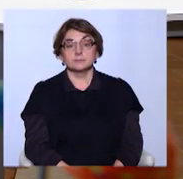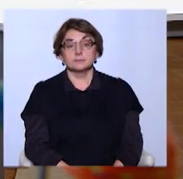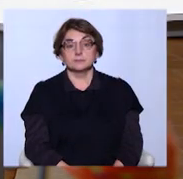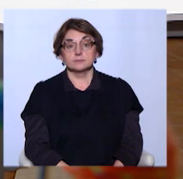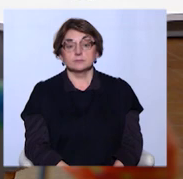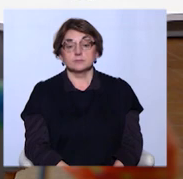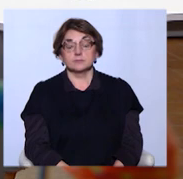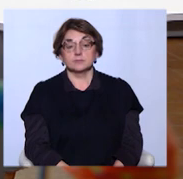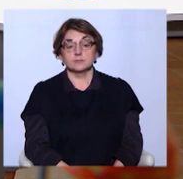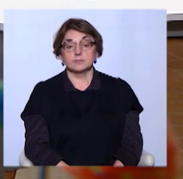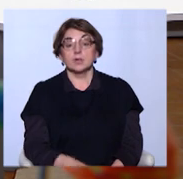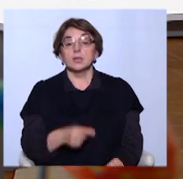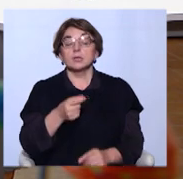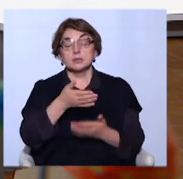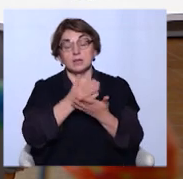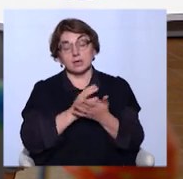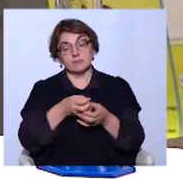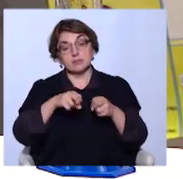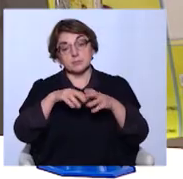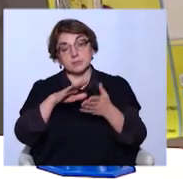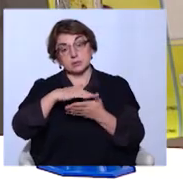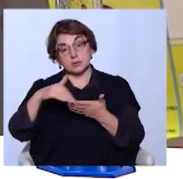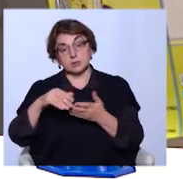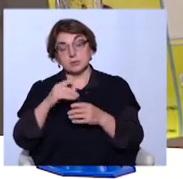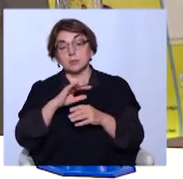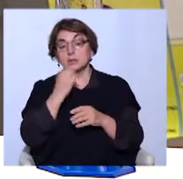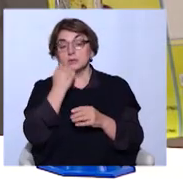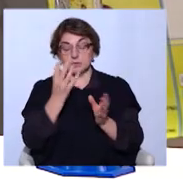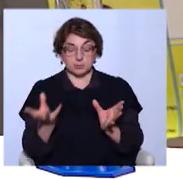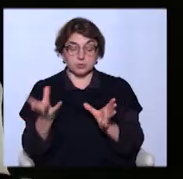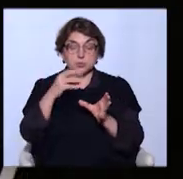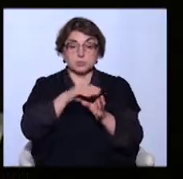და ნახევარი წყალი დავტოვეთ სპეციალურად, რათა ნივთიერებები სრულად გადმოვიტანოთ